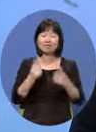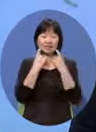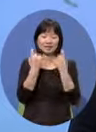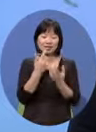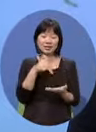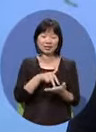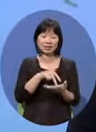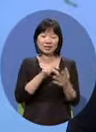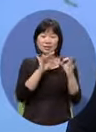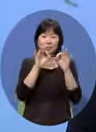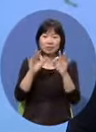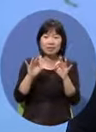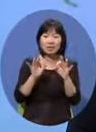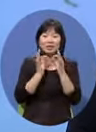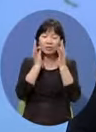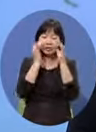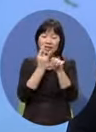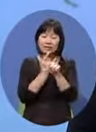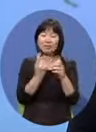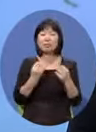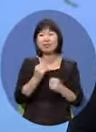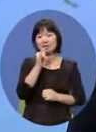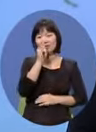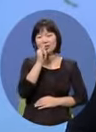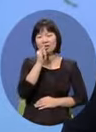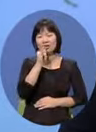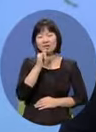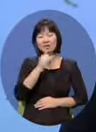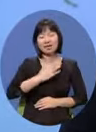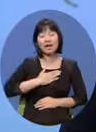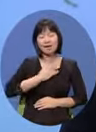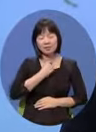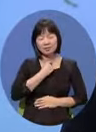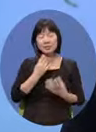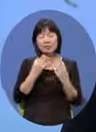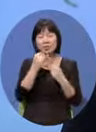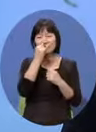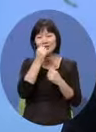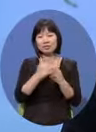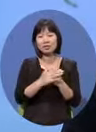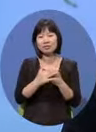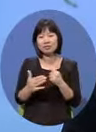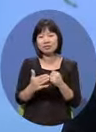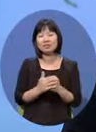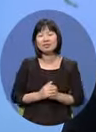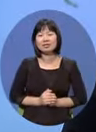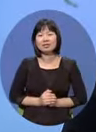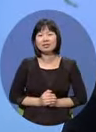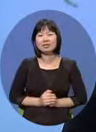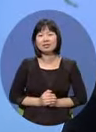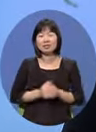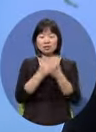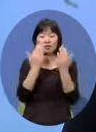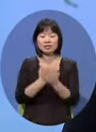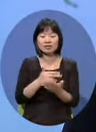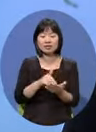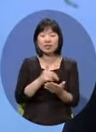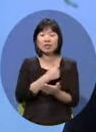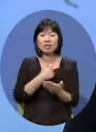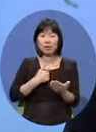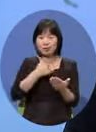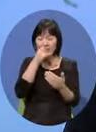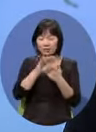개인적으로 이게 노력하는 게 많아요. 그러니까 자기가 하고 싶은 것도 많고 하니까. 그래도 전체적으로 여유가 되면